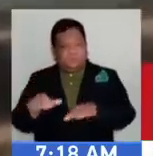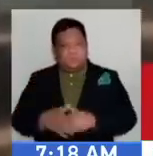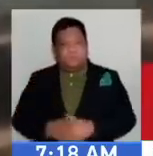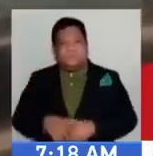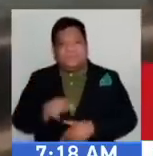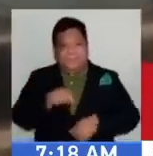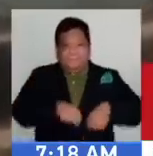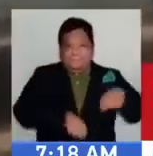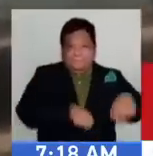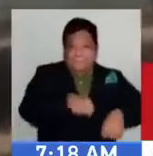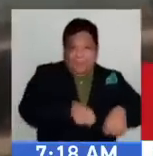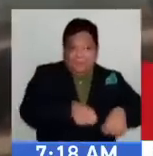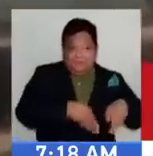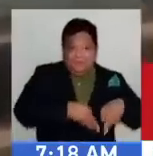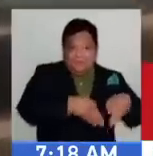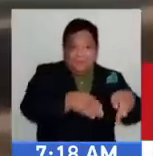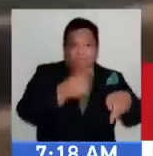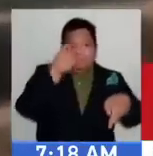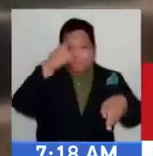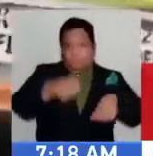have to make sure it is clear all the time.